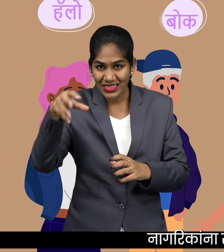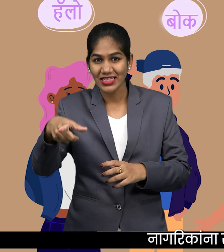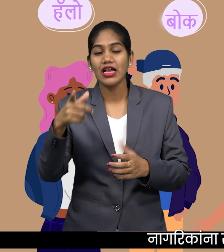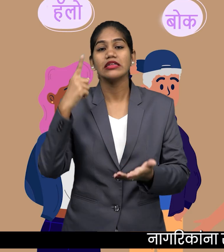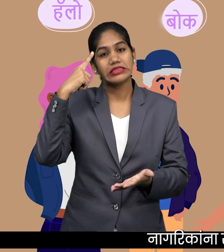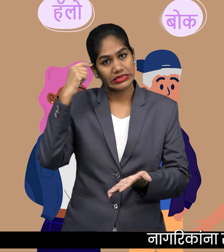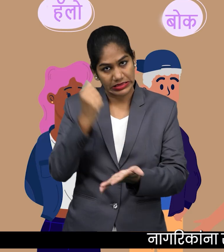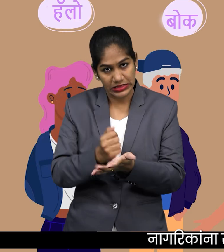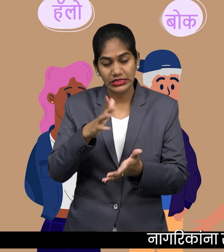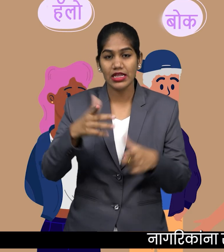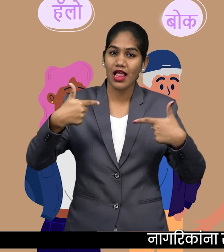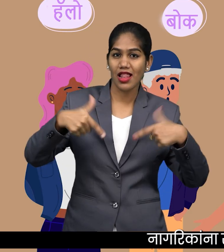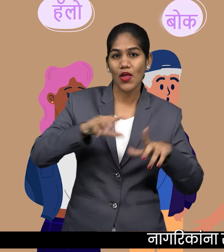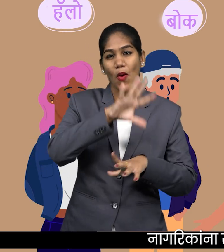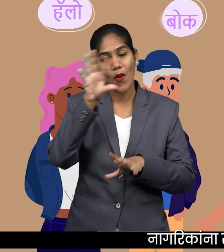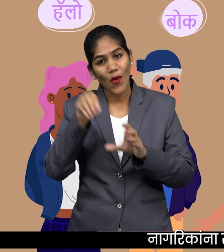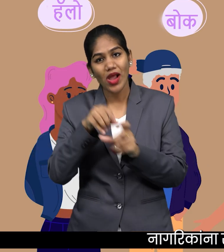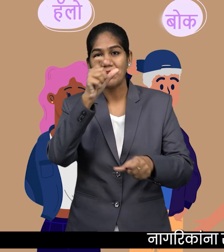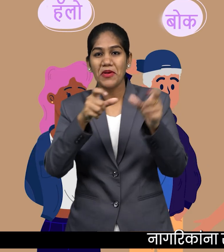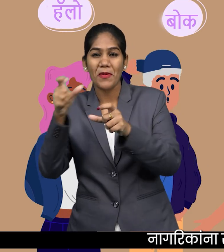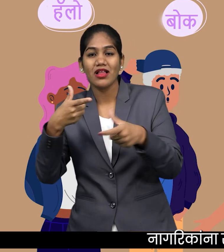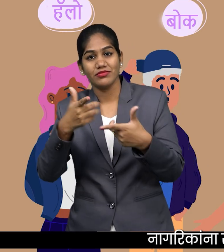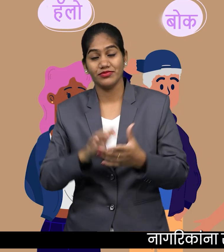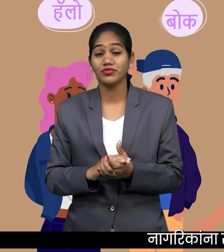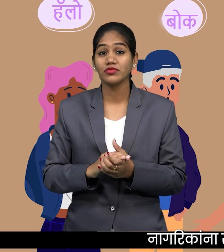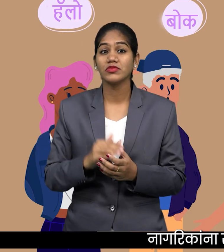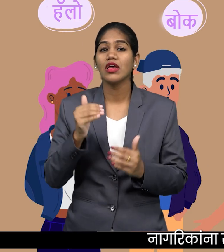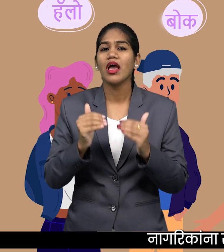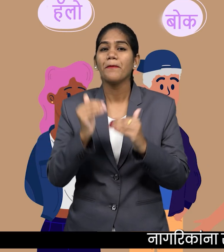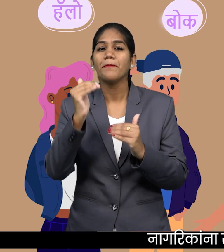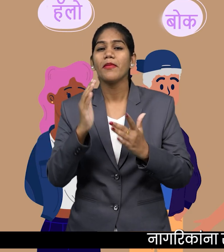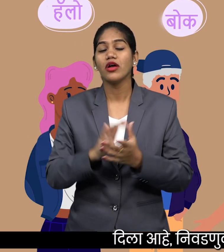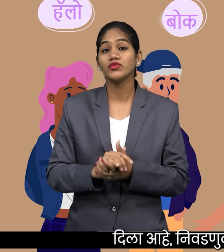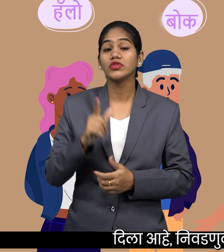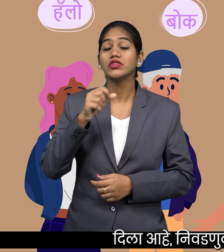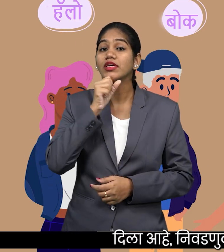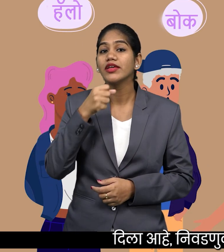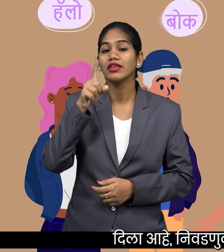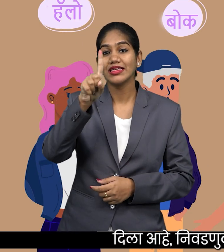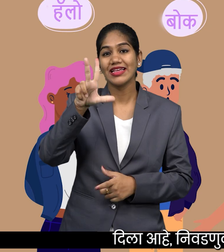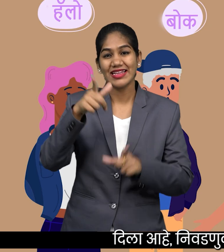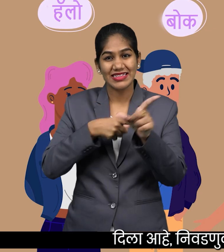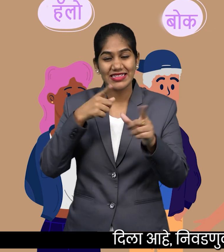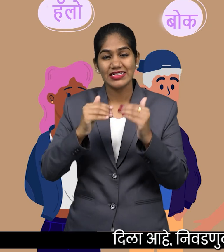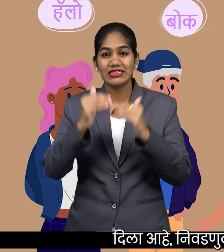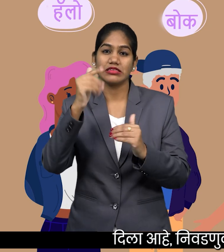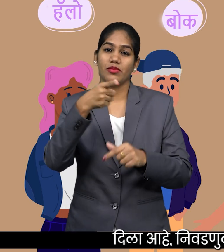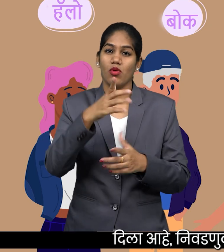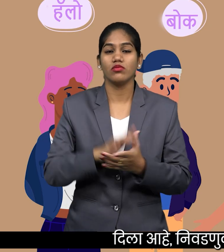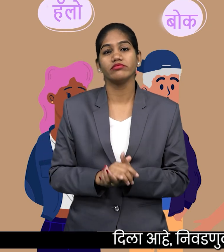नागरिकांना सर्वत्र मताधिकार परमिट दिलेला आहे.